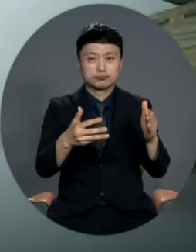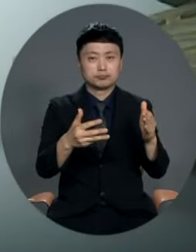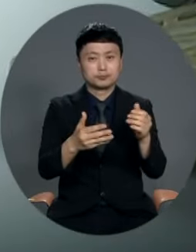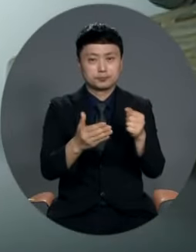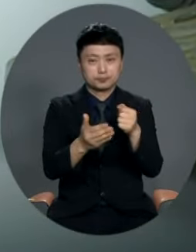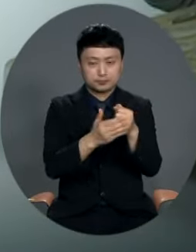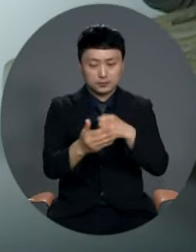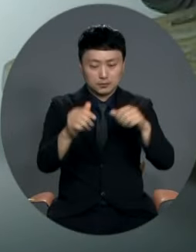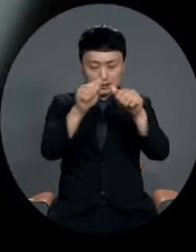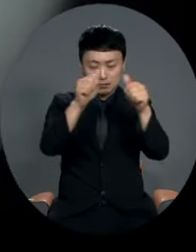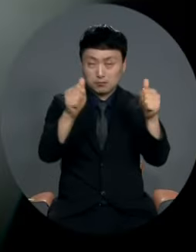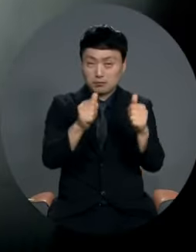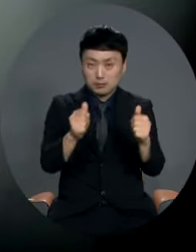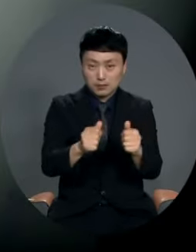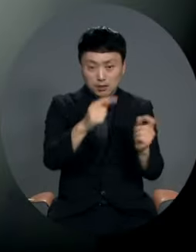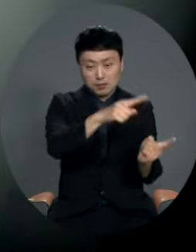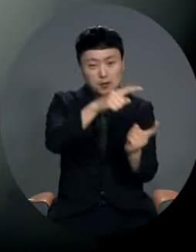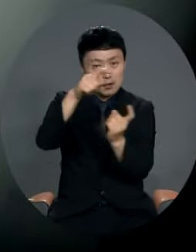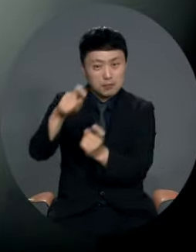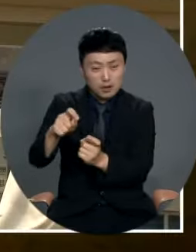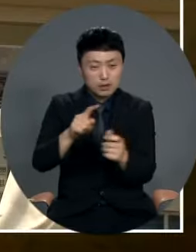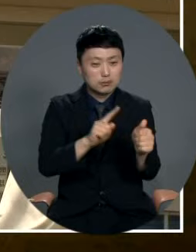최씨를세계적인예술가로인정하며조각프로젝트를계속추진했지만,